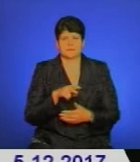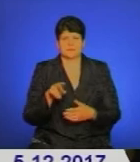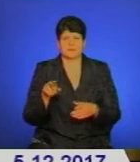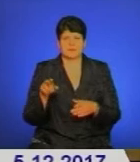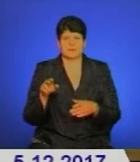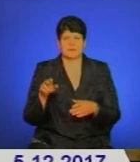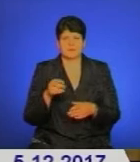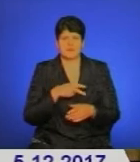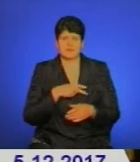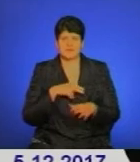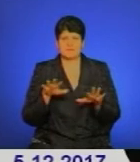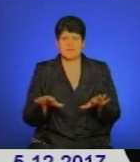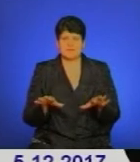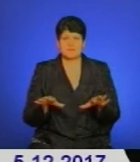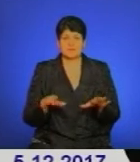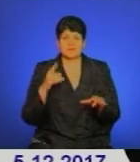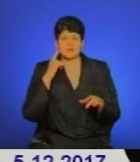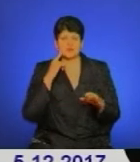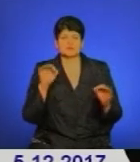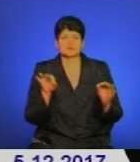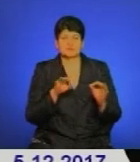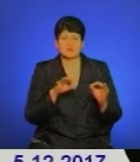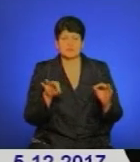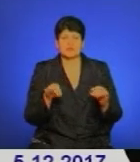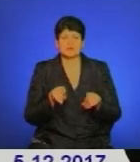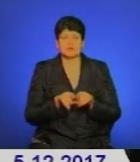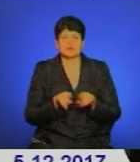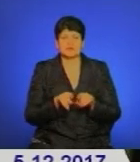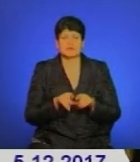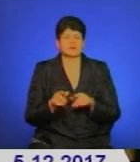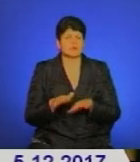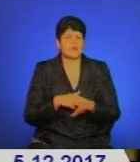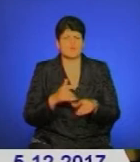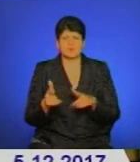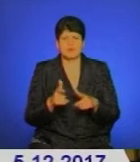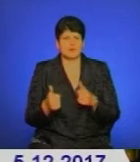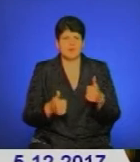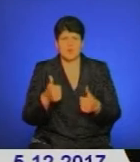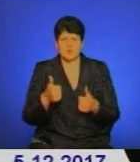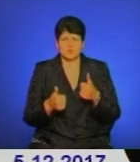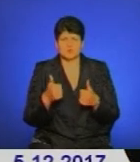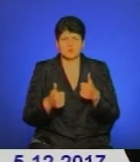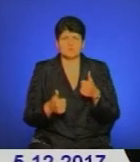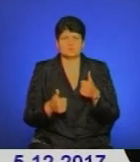побачила, що скрипка – це королева музики. Довго готувалась до конкурсу і готувала